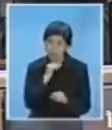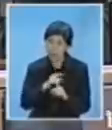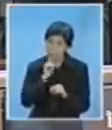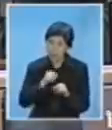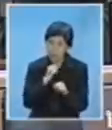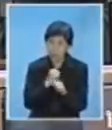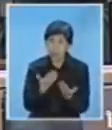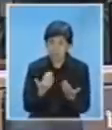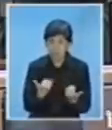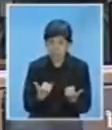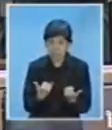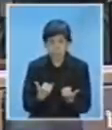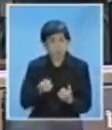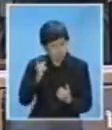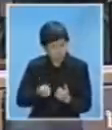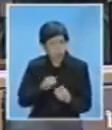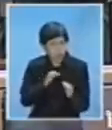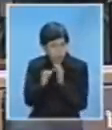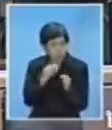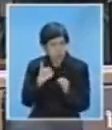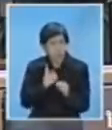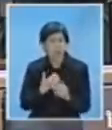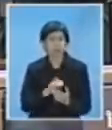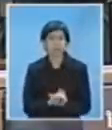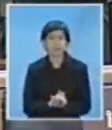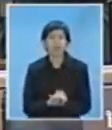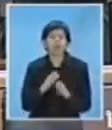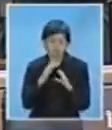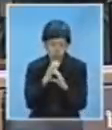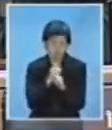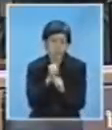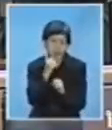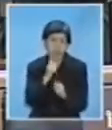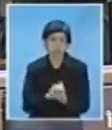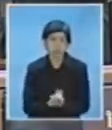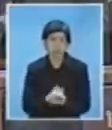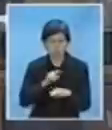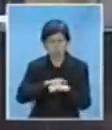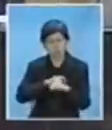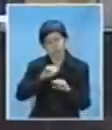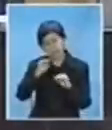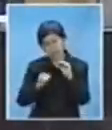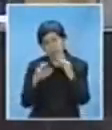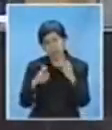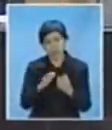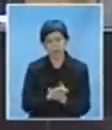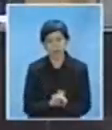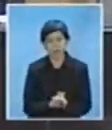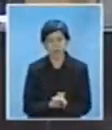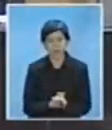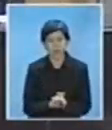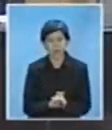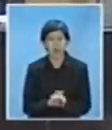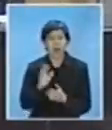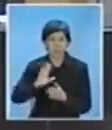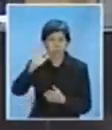ำเป็นและในกรณีก็มีความจำเป็นเพราะว่าเรา ช่วยสรุปด้วยนะครับเกินเวลาเยอะแล้วครับ ค่ะเพราะว่าถู